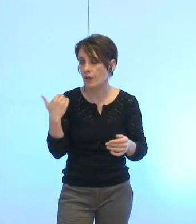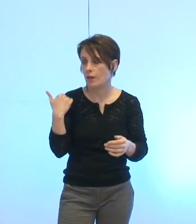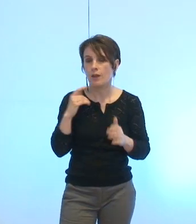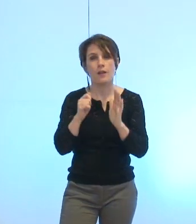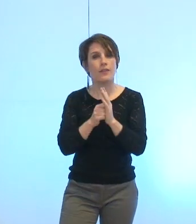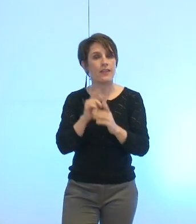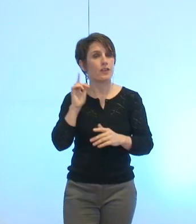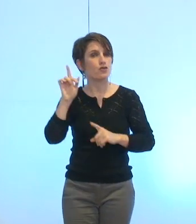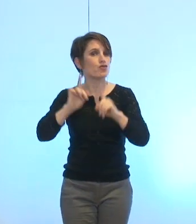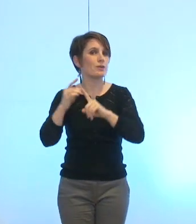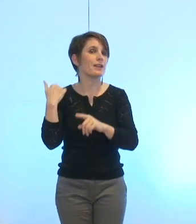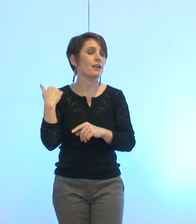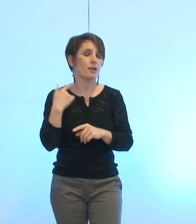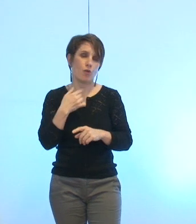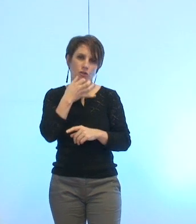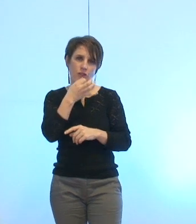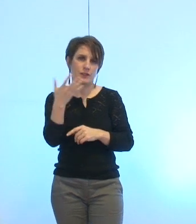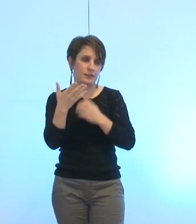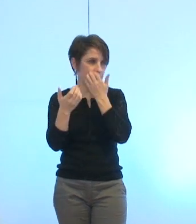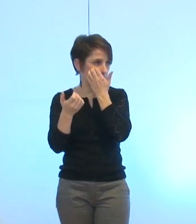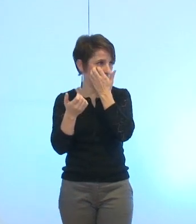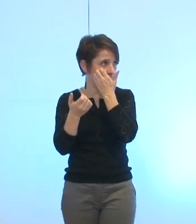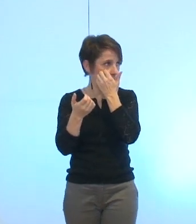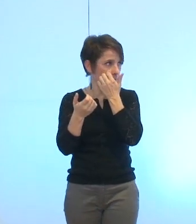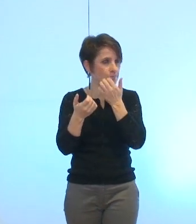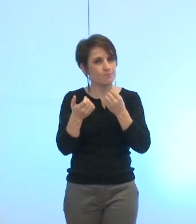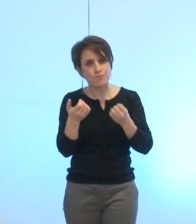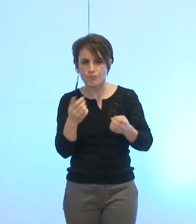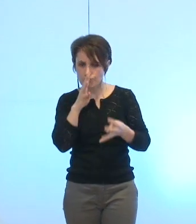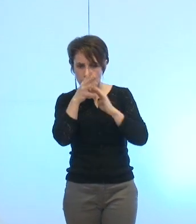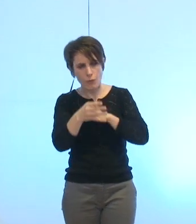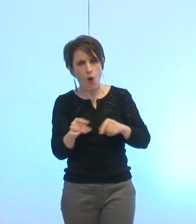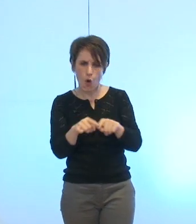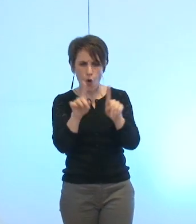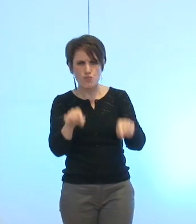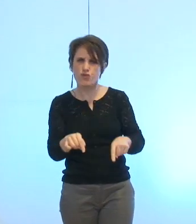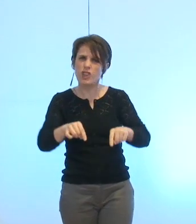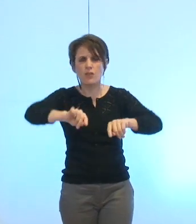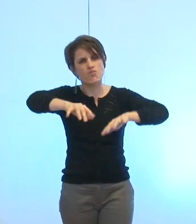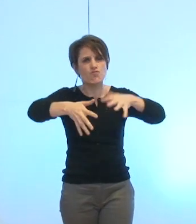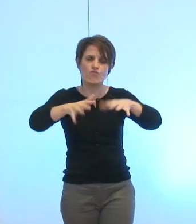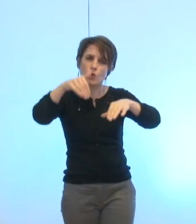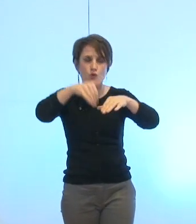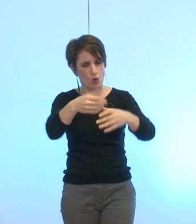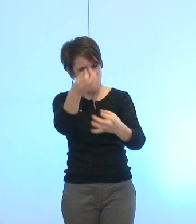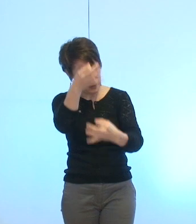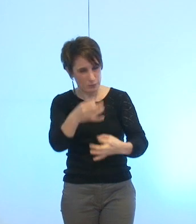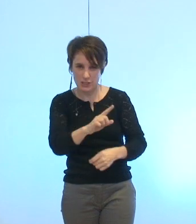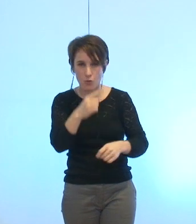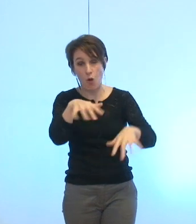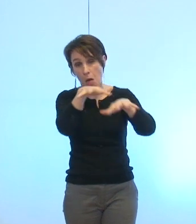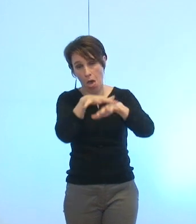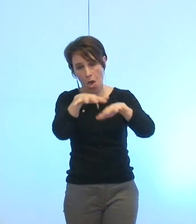qualifié ce budget euh d'approximatif cette gestion budgétaire d'approximative